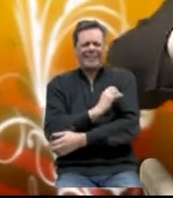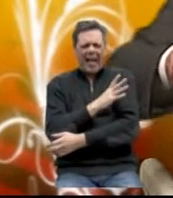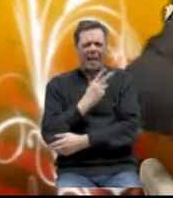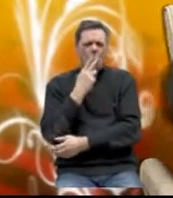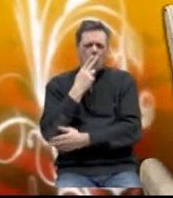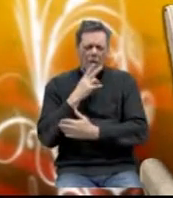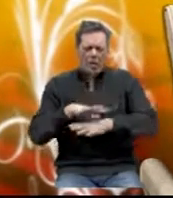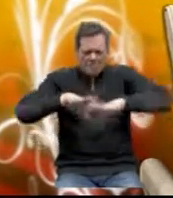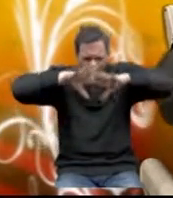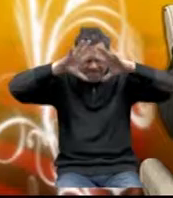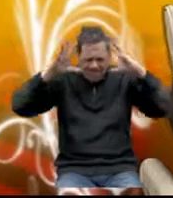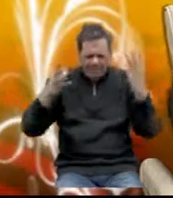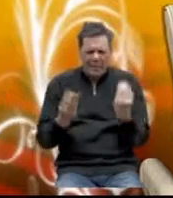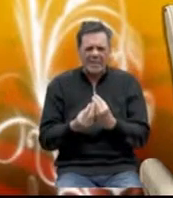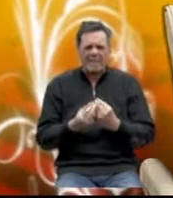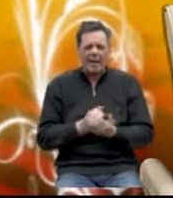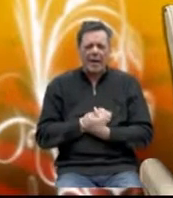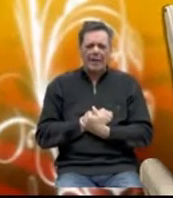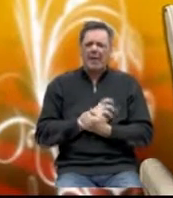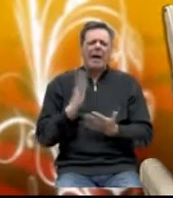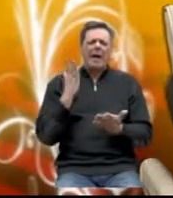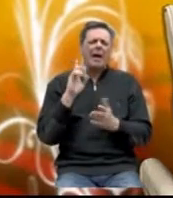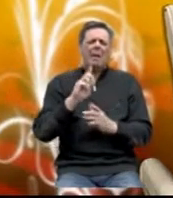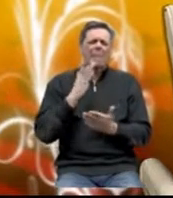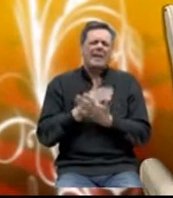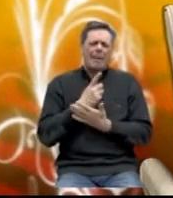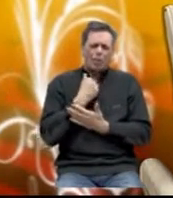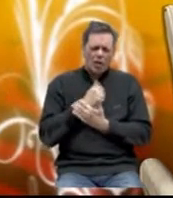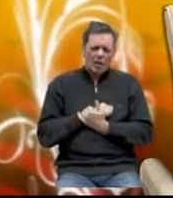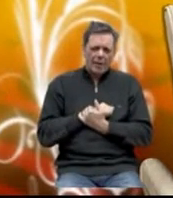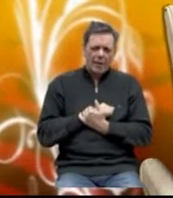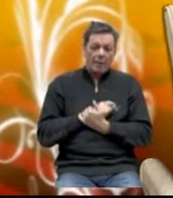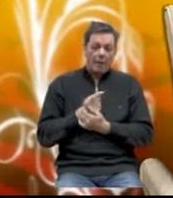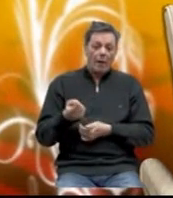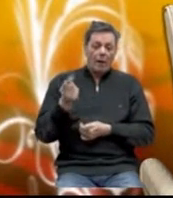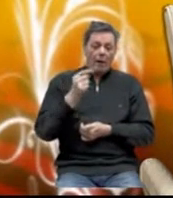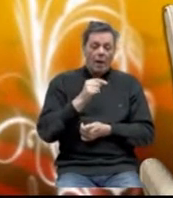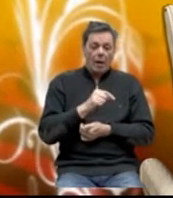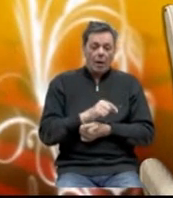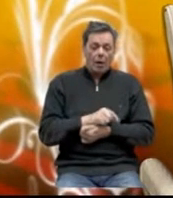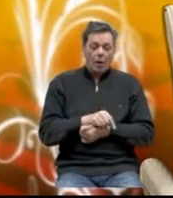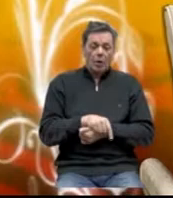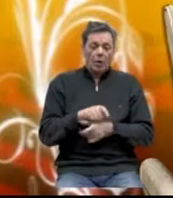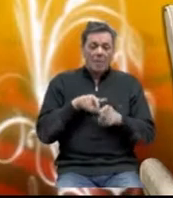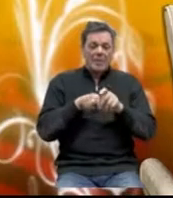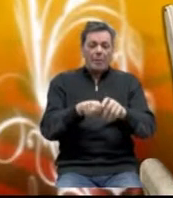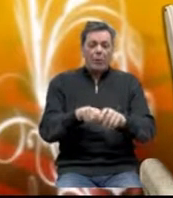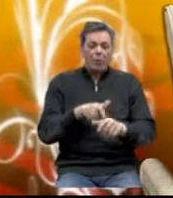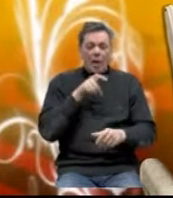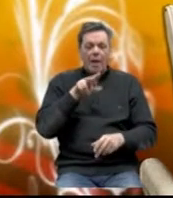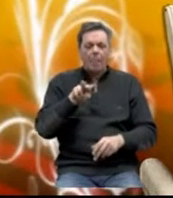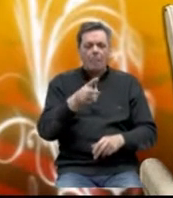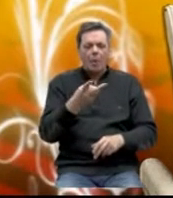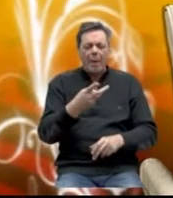pušenja, znači ovih svih elemenata, ne samo šećer, nego i drugih, dolazi, tome se priključuje zapravo i promjene